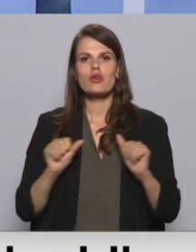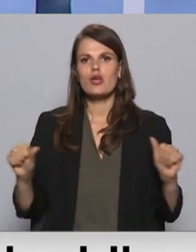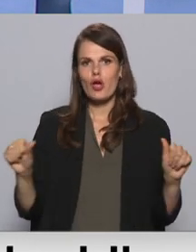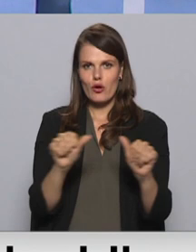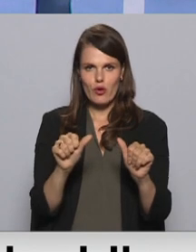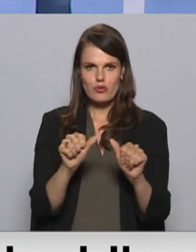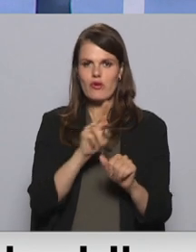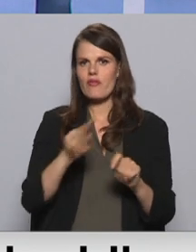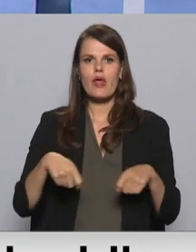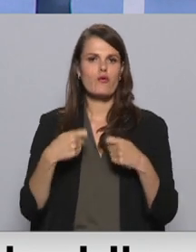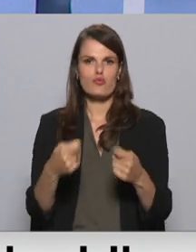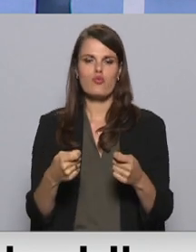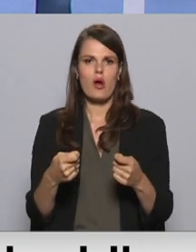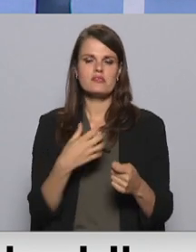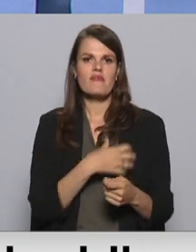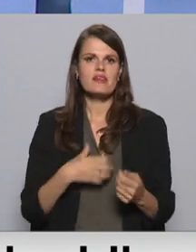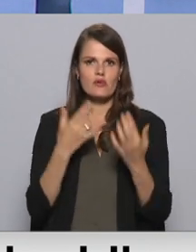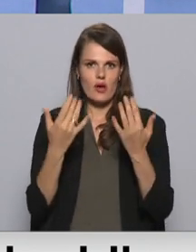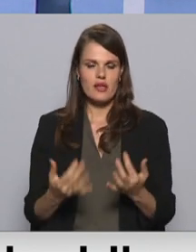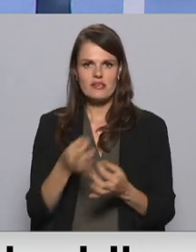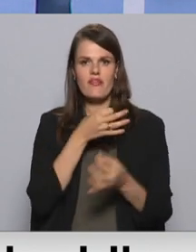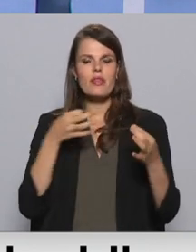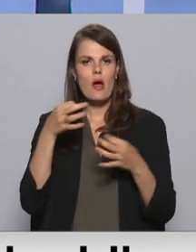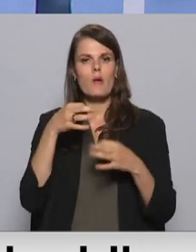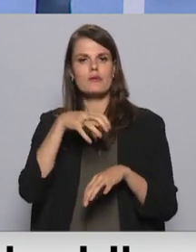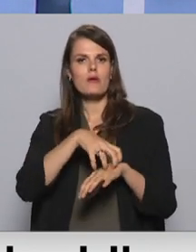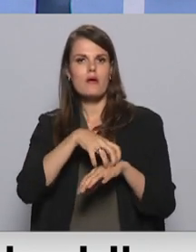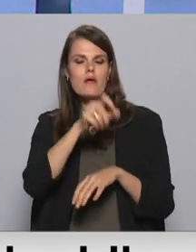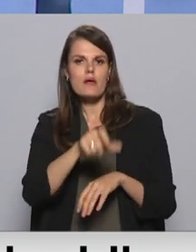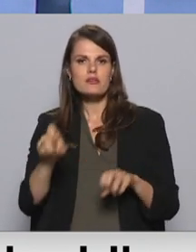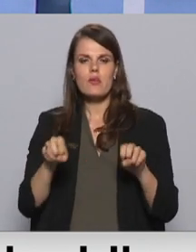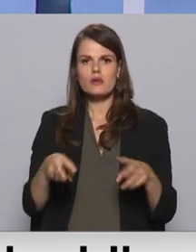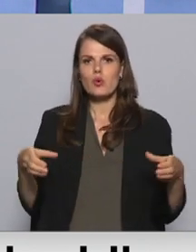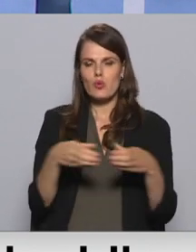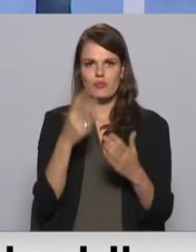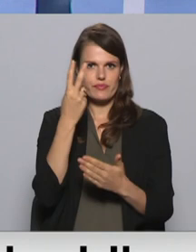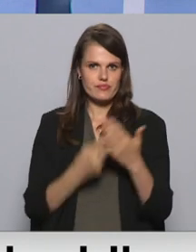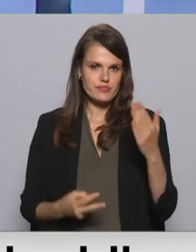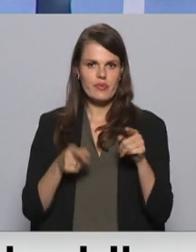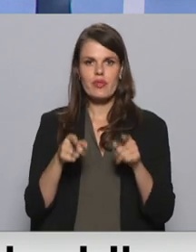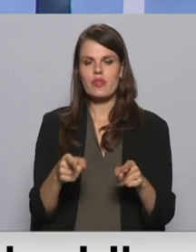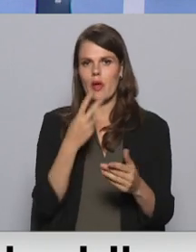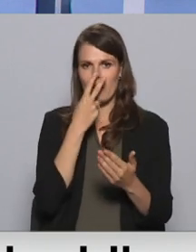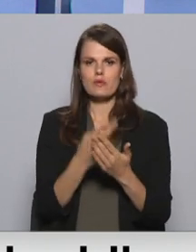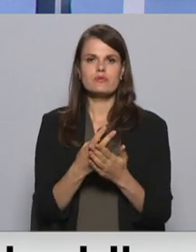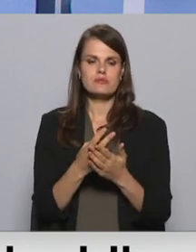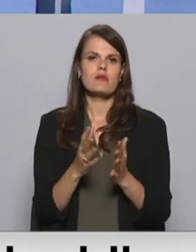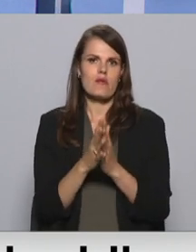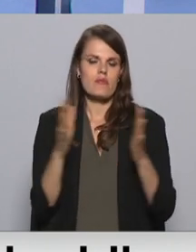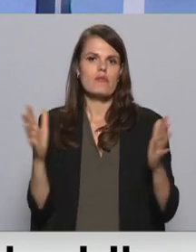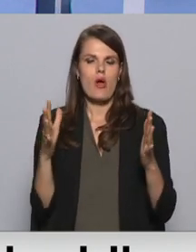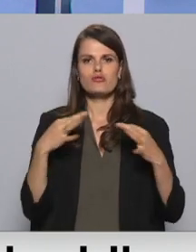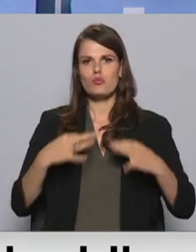ierobežošanu nedos vēlamo efektu. Dialogs ar ārstiem un ekspertu grupu ir izgāzies. Tā uzsver vairākas mediķu